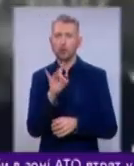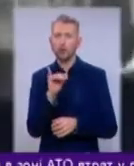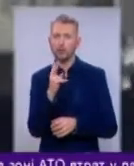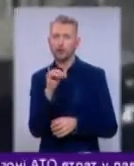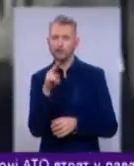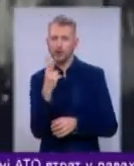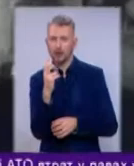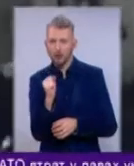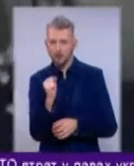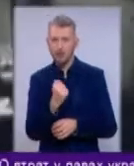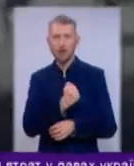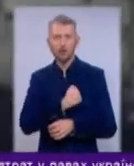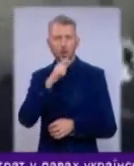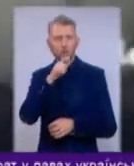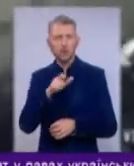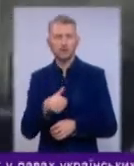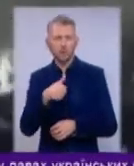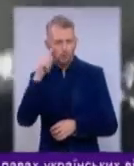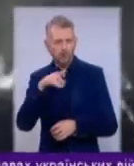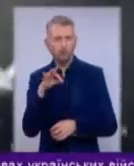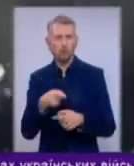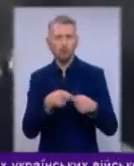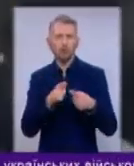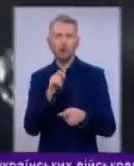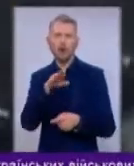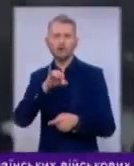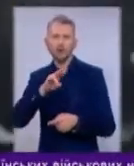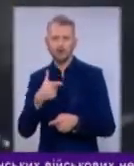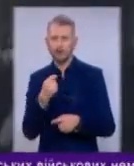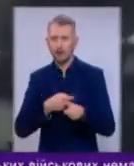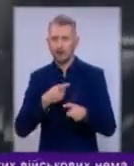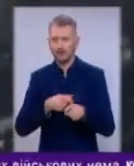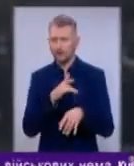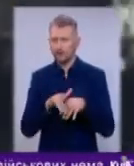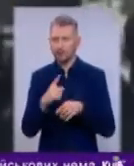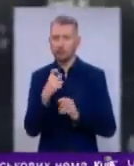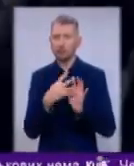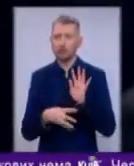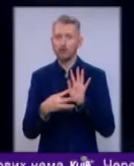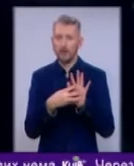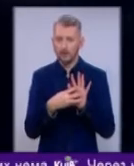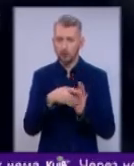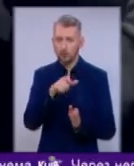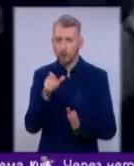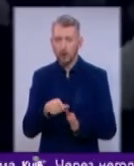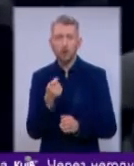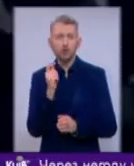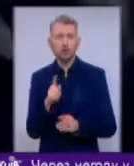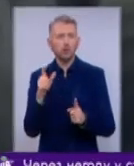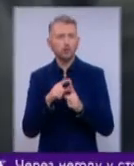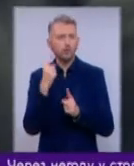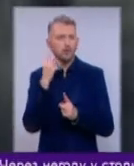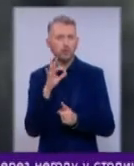Корюківці. На жаль, українці добре знають про білоруську Хатинь, де нацисти знищили 149 людей. Однак жодного слова не чули